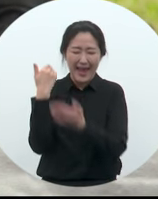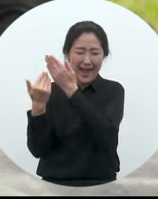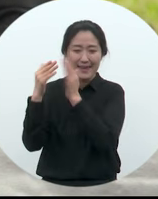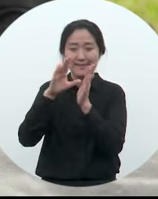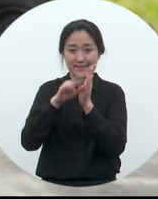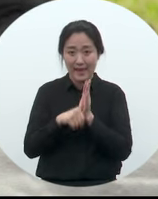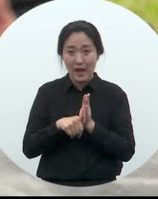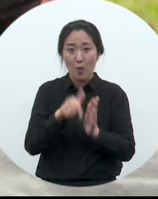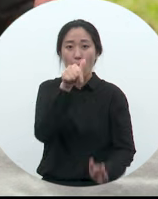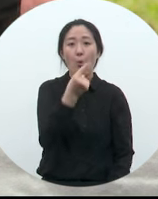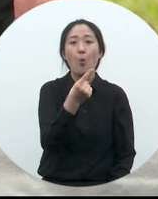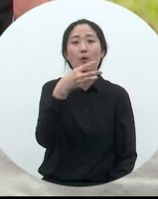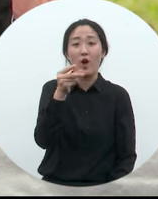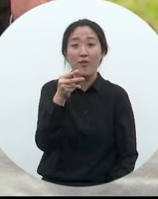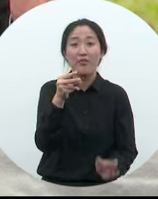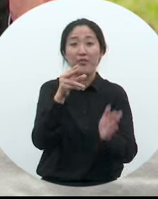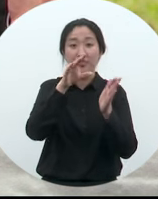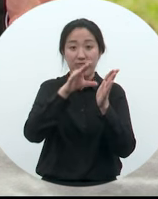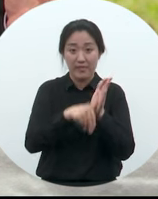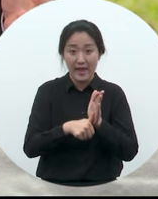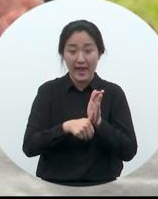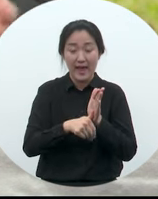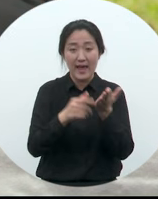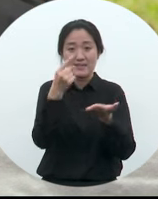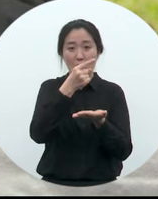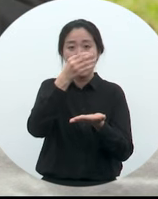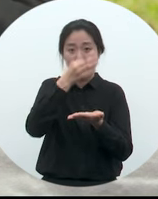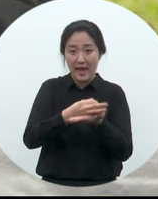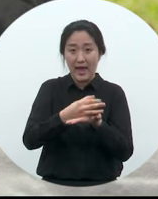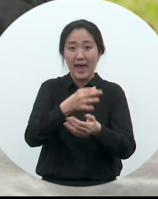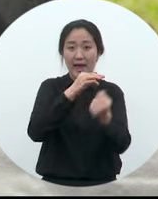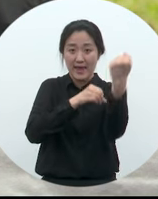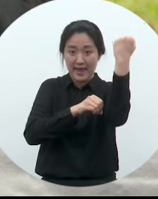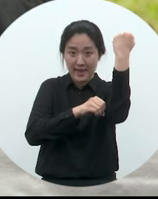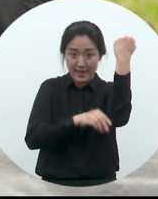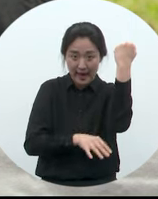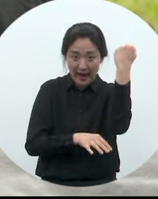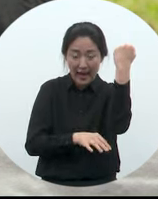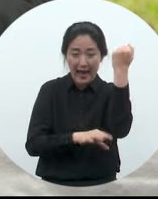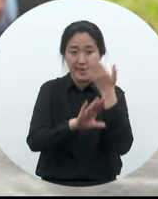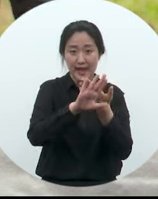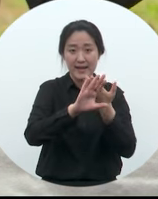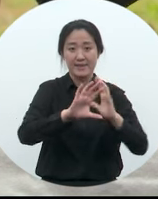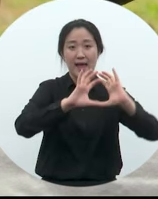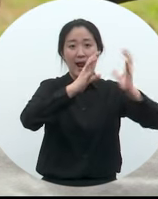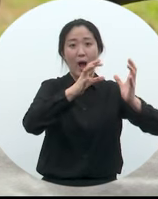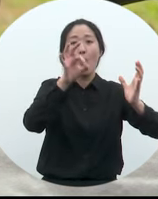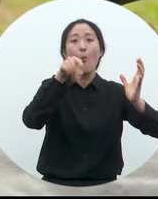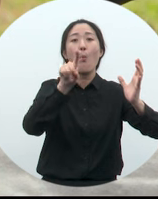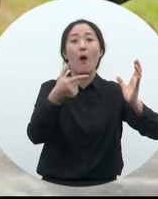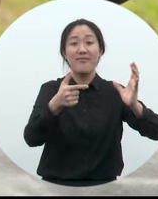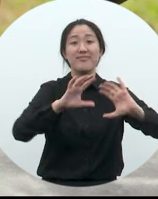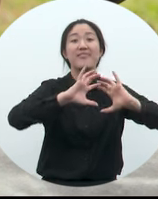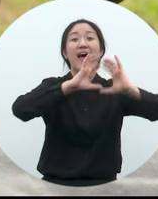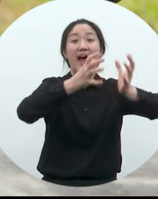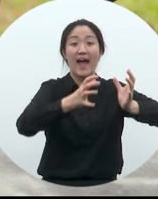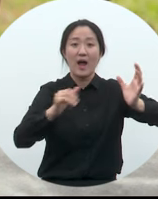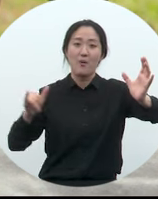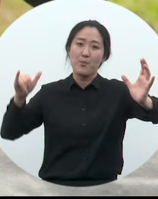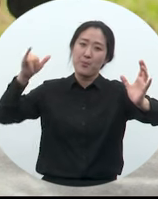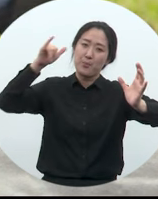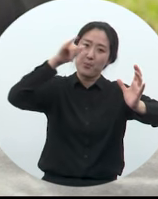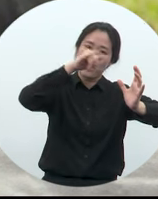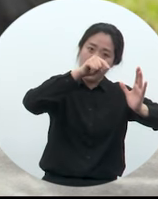경우에는 고려 때 우리나라에 들어왔는데요. 천안에 사시는 유청신이라는 분이 원나라에 사신으로